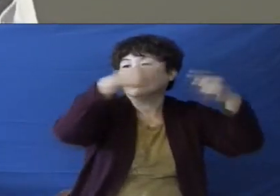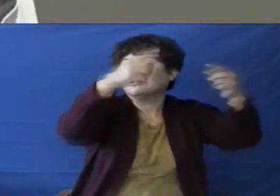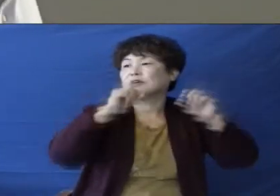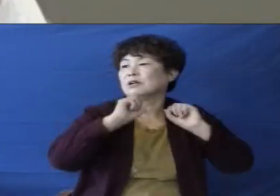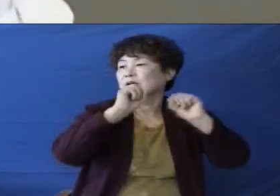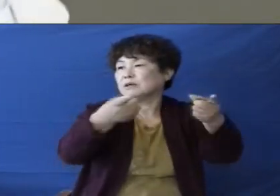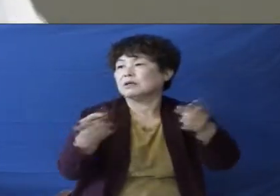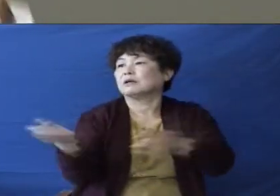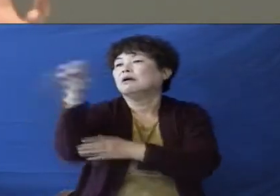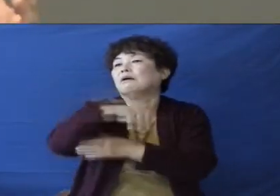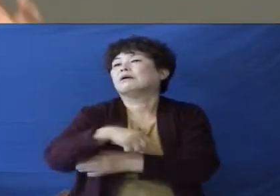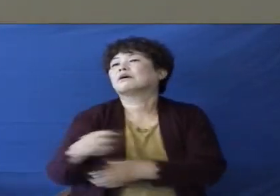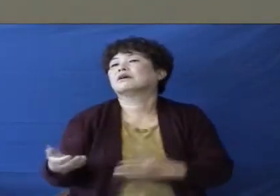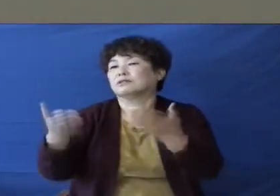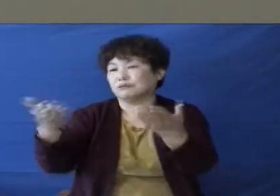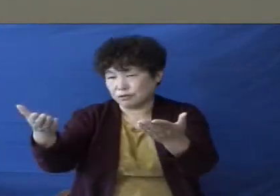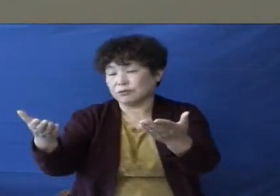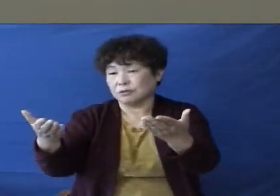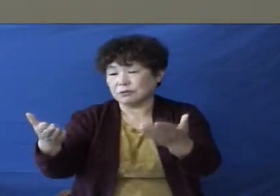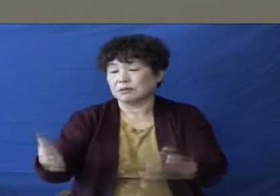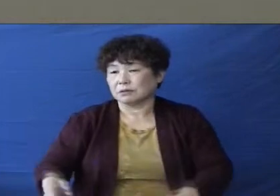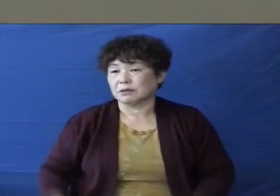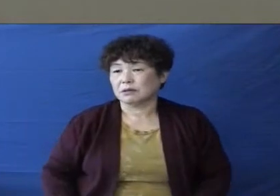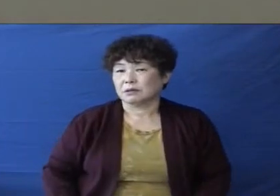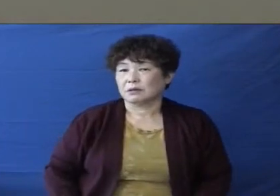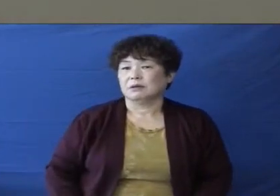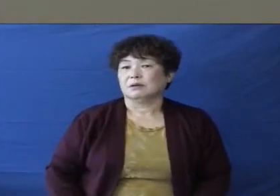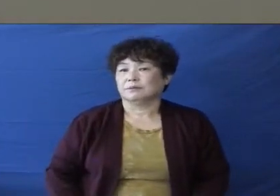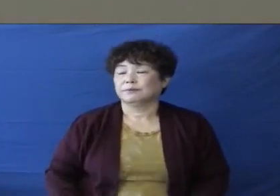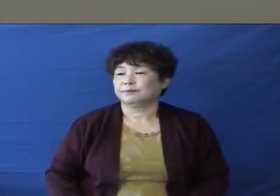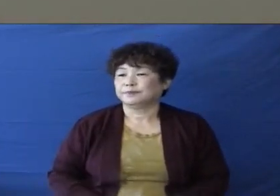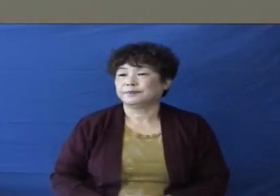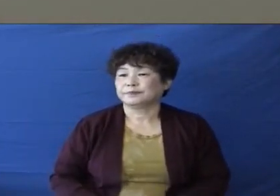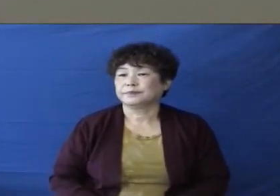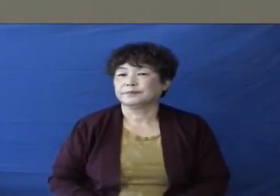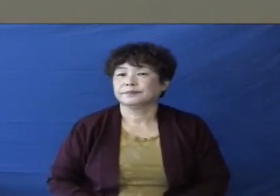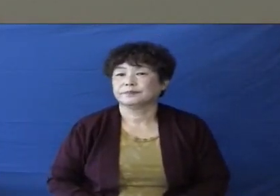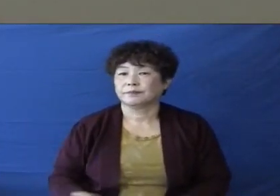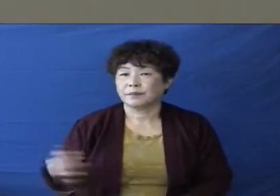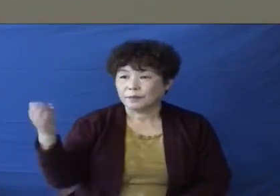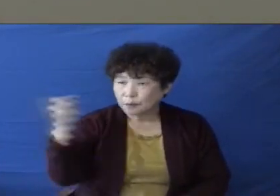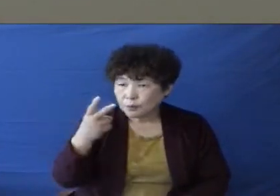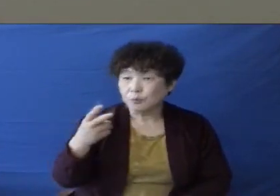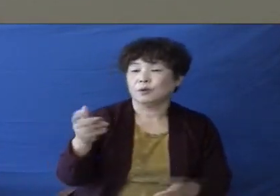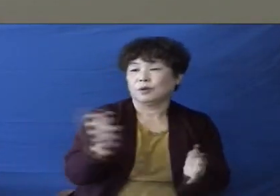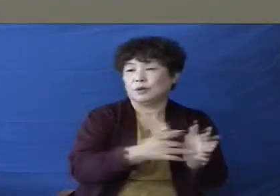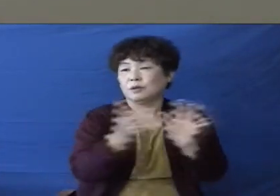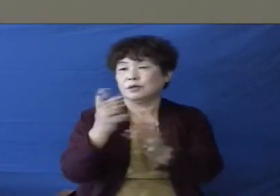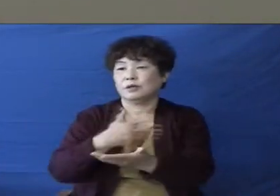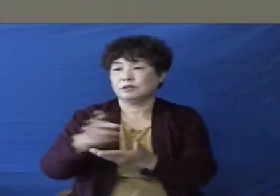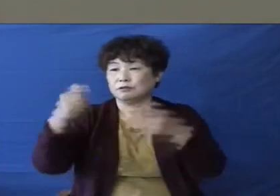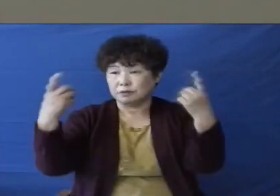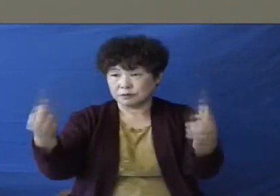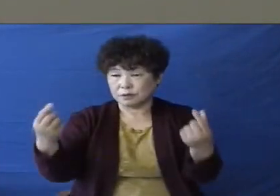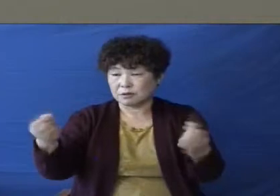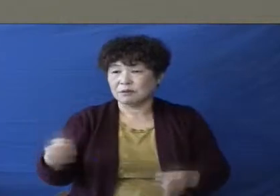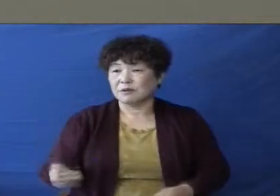뭐라도 그 자리에 묵묵히 앉아 있을 수 있는 바 없 또 예수님처럼 불쌍히 여겨서